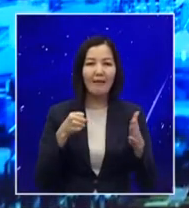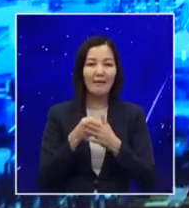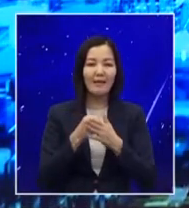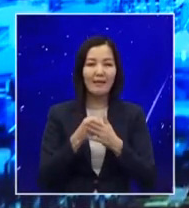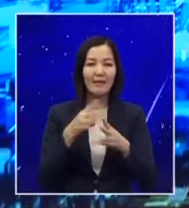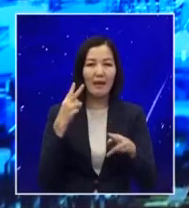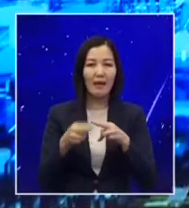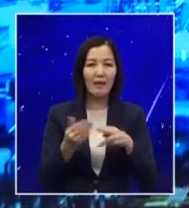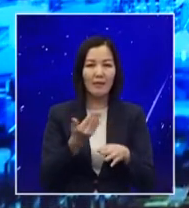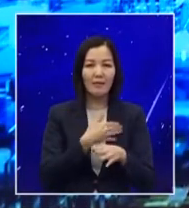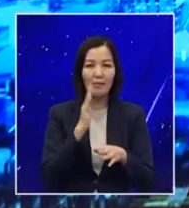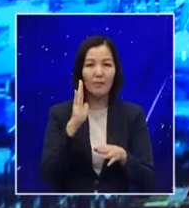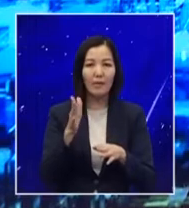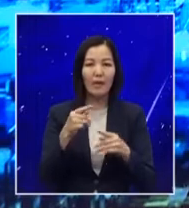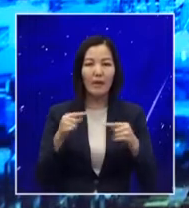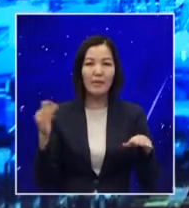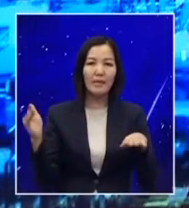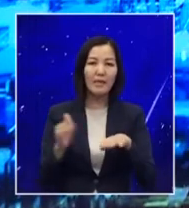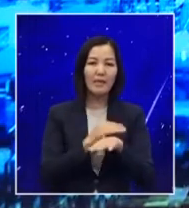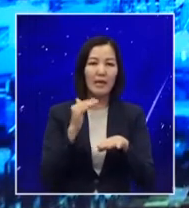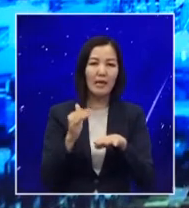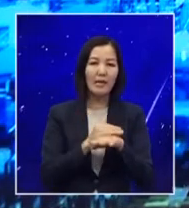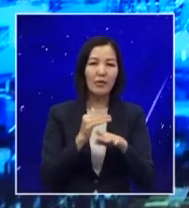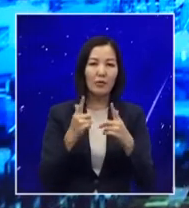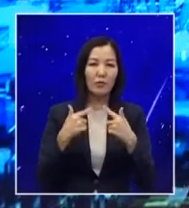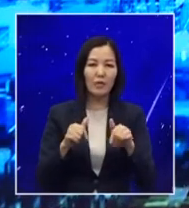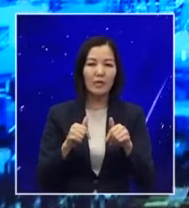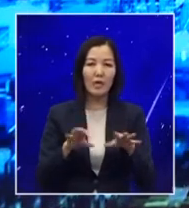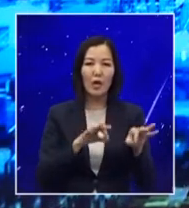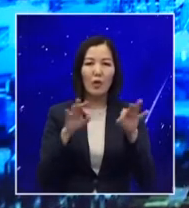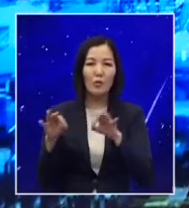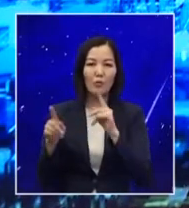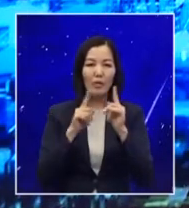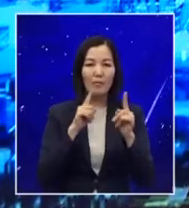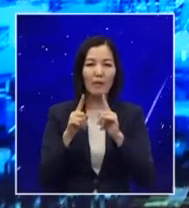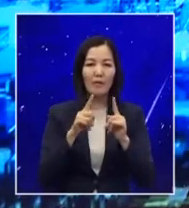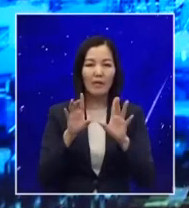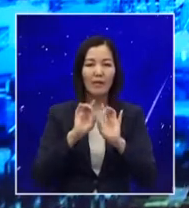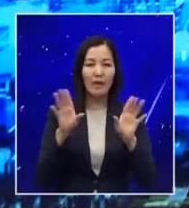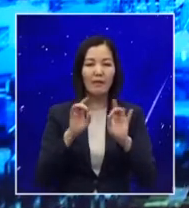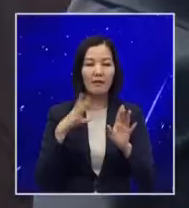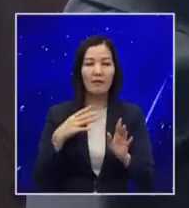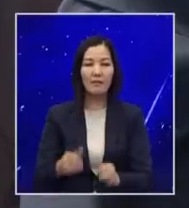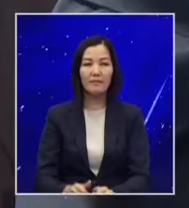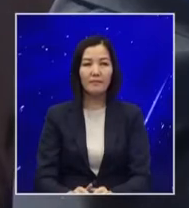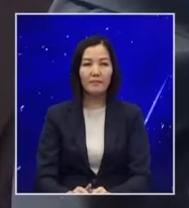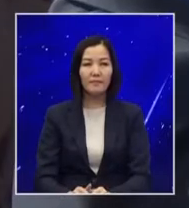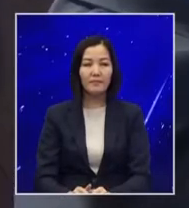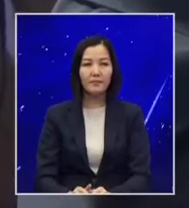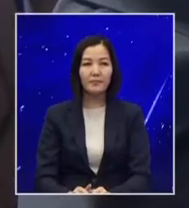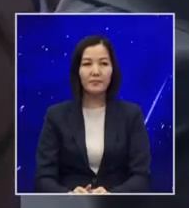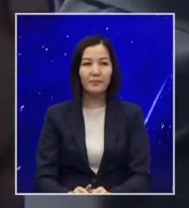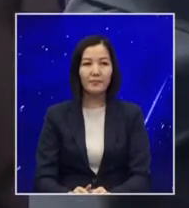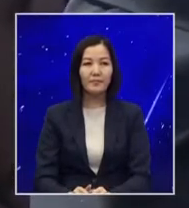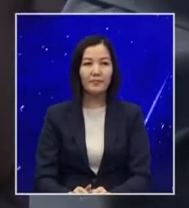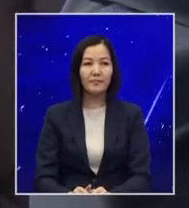Аудандағы осы және өзге де игі істерді бақ өкілдері үшін ұйымдастырылған көшпелі брифингте таныстырылды. Мына бір дөңгелектің